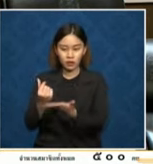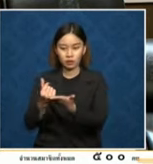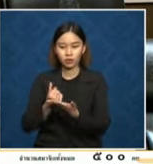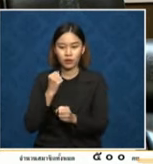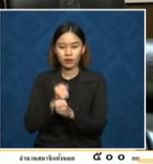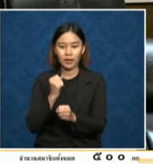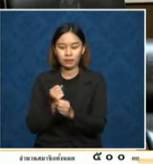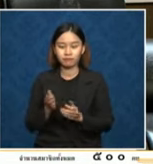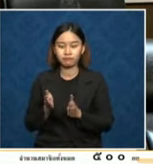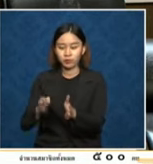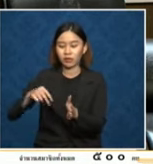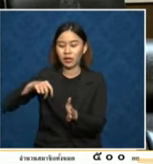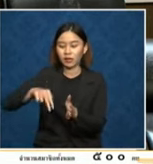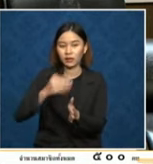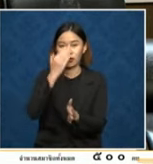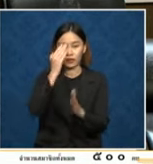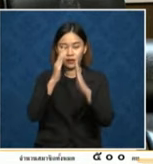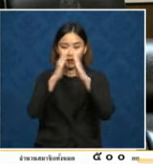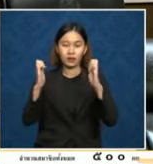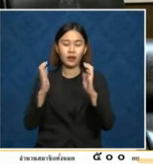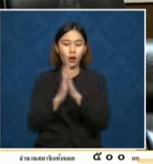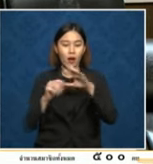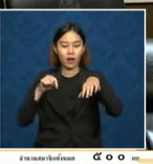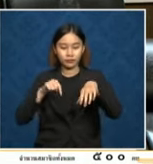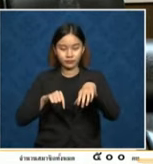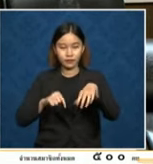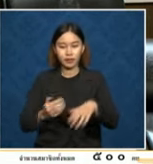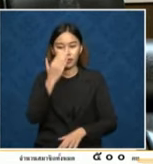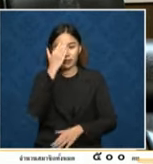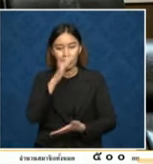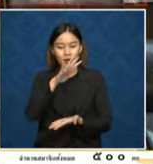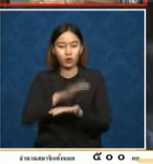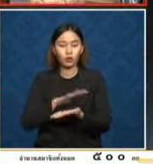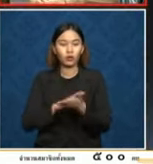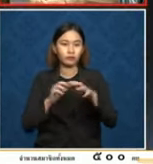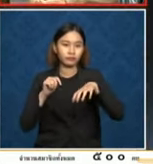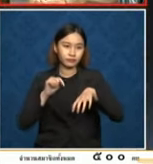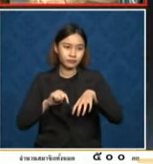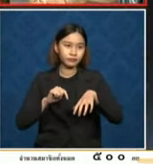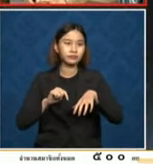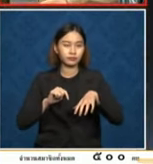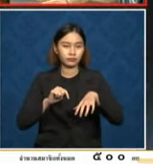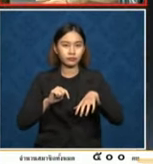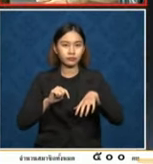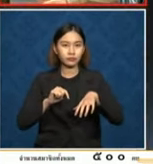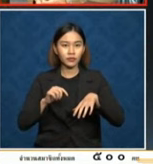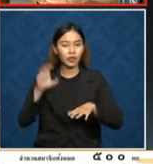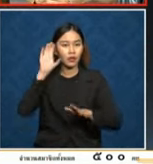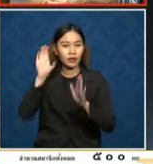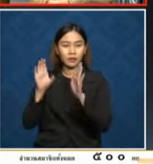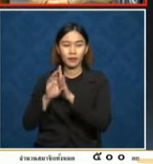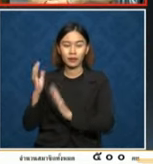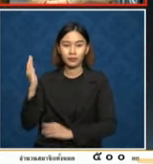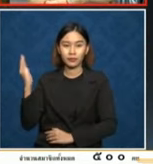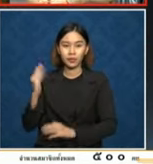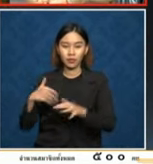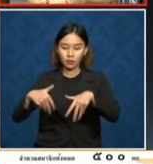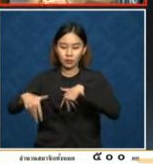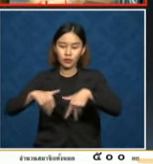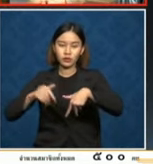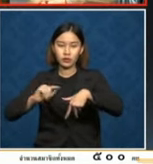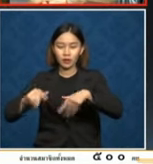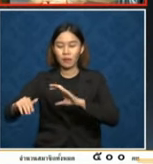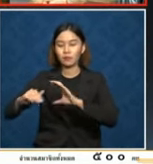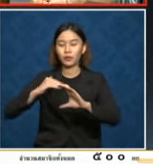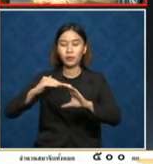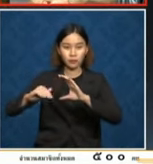ทำทางเท้าหน้าวัดสุธาโภชหน้าโรงเรียนวัดสุธาโภชนะคะที่ตามรูปนี้เลยค่ะที่พี่น้องประชาชนส่ง